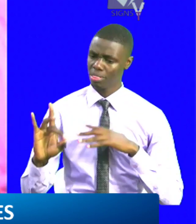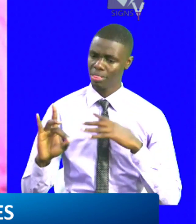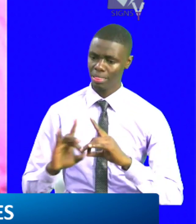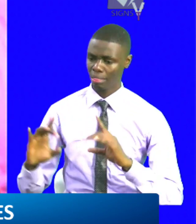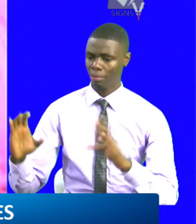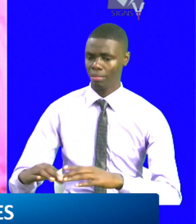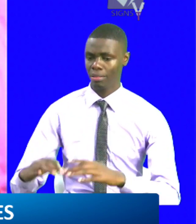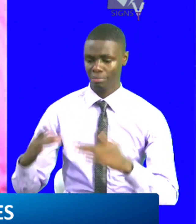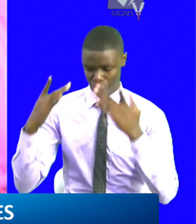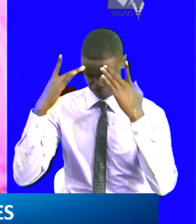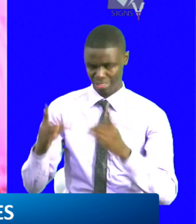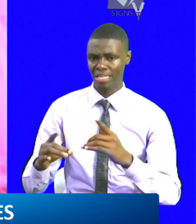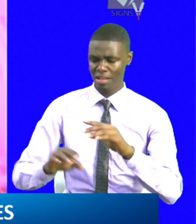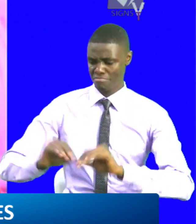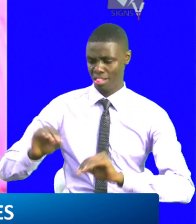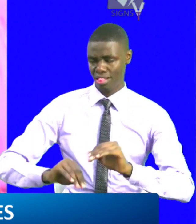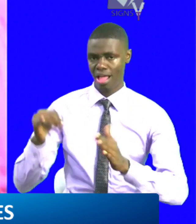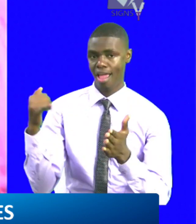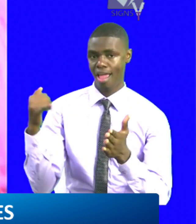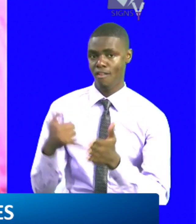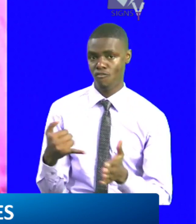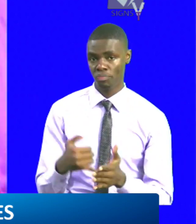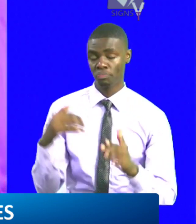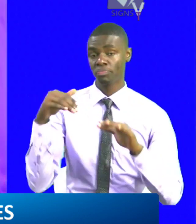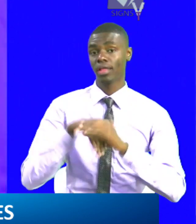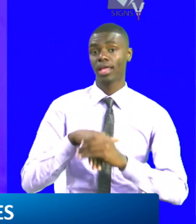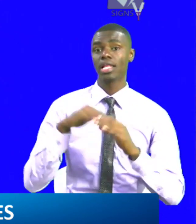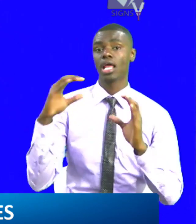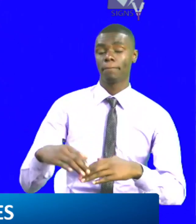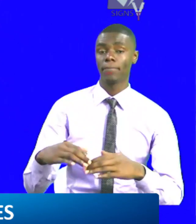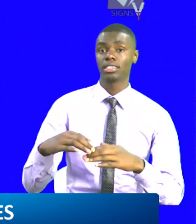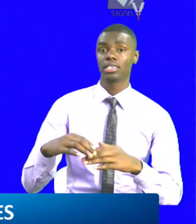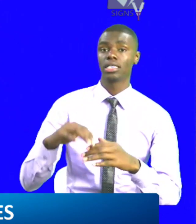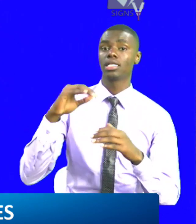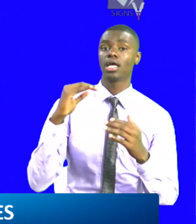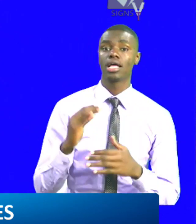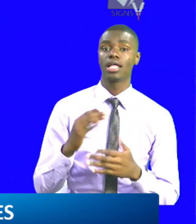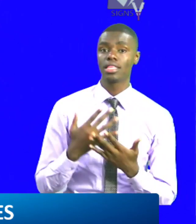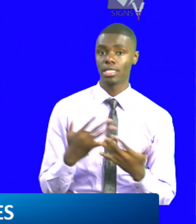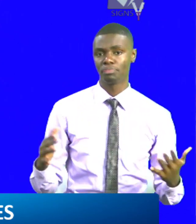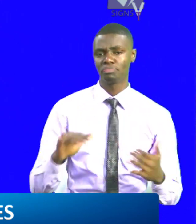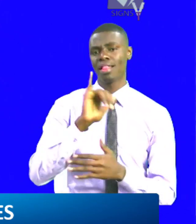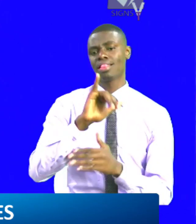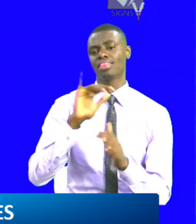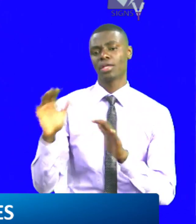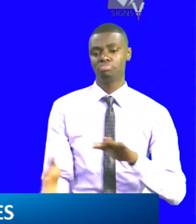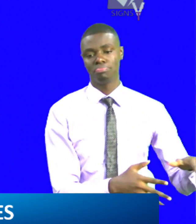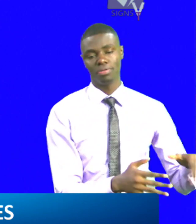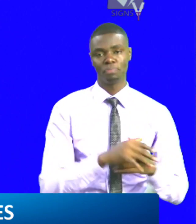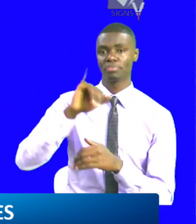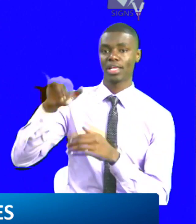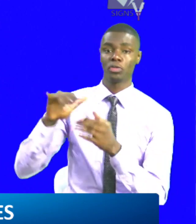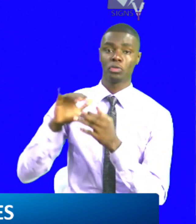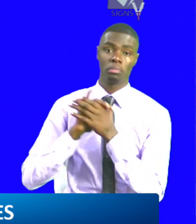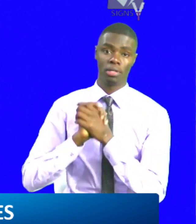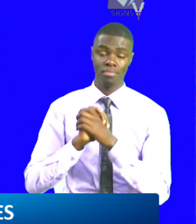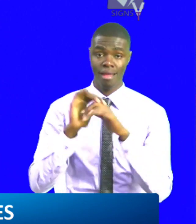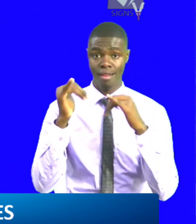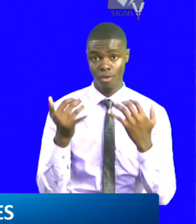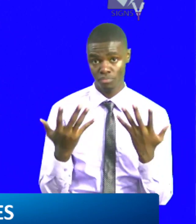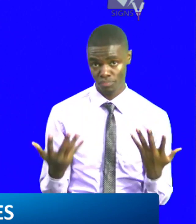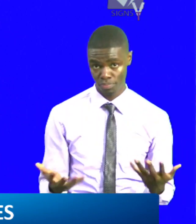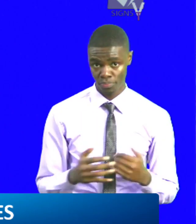Ama kufuatilia uamuzi huo ni kwamba Mheshimiwa Kioni sio mwanachama wa chama cha Jubilee, Mheshimiwa